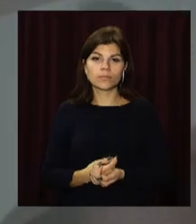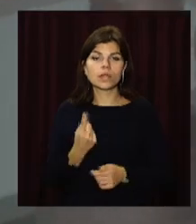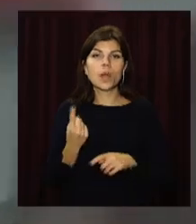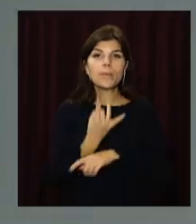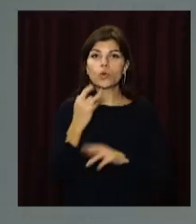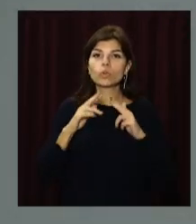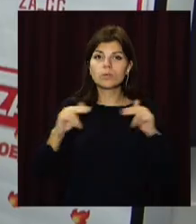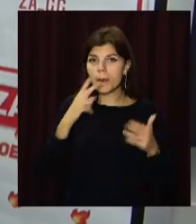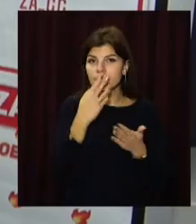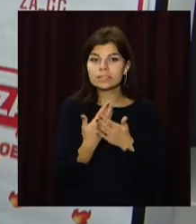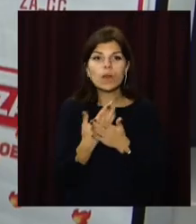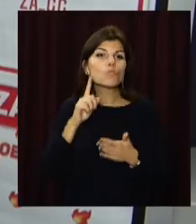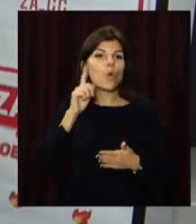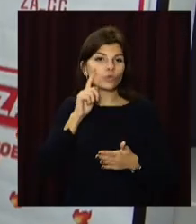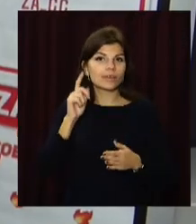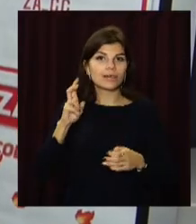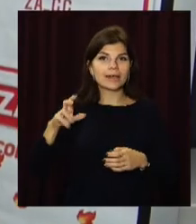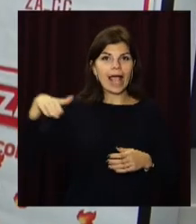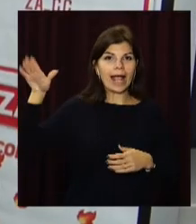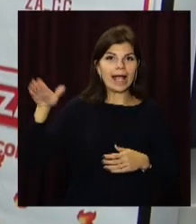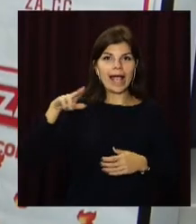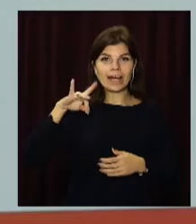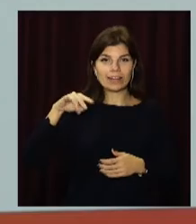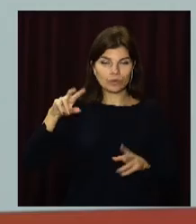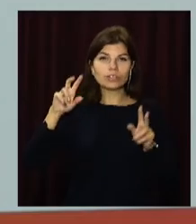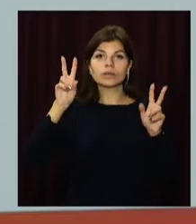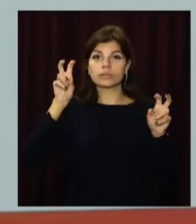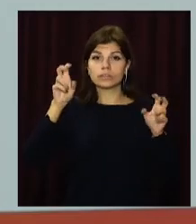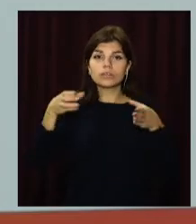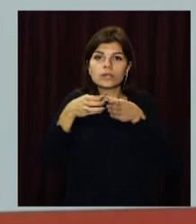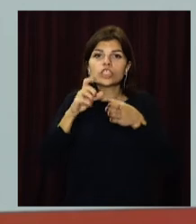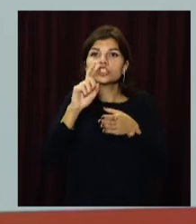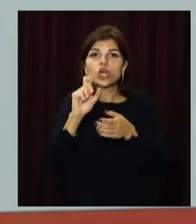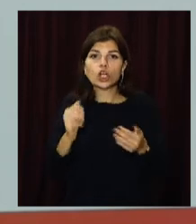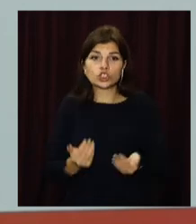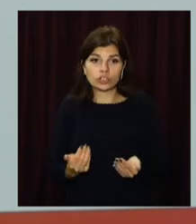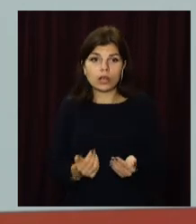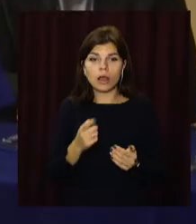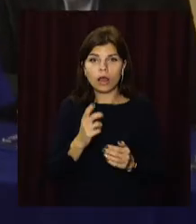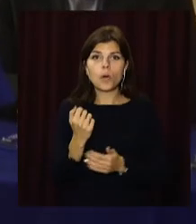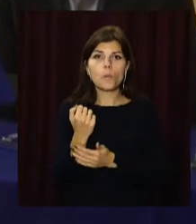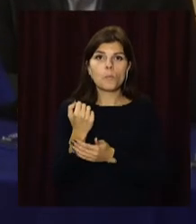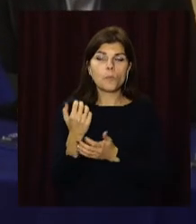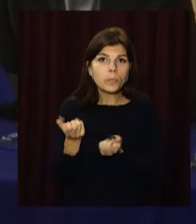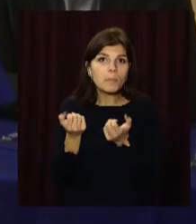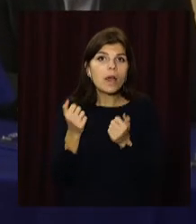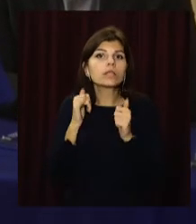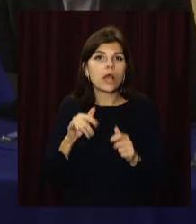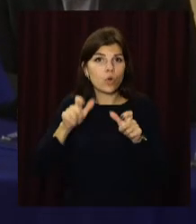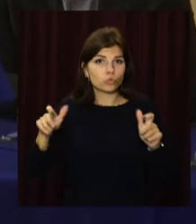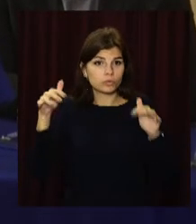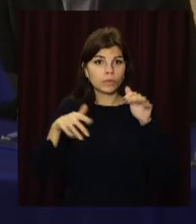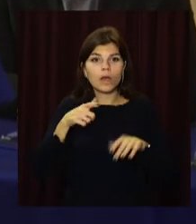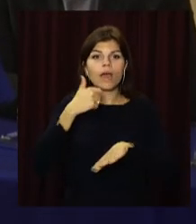Вперше у Дніпрі представники молодіжного крила опозиційної платформи «За життя» відкрили приймальню для громадян. На відкриття завітав